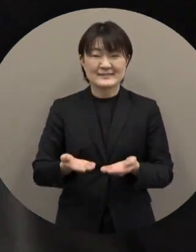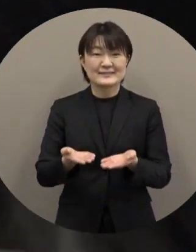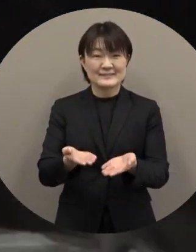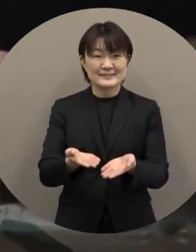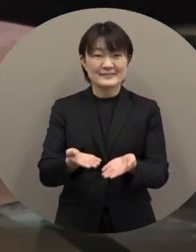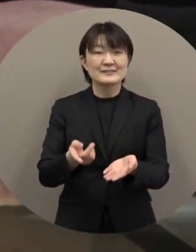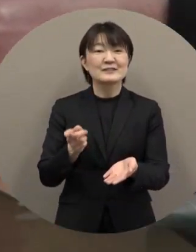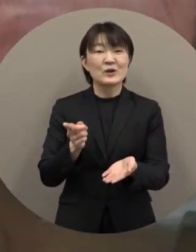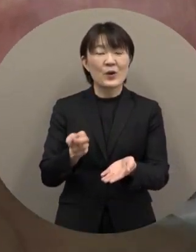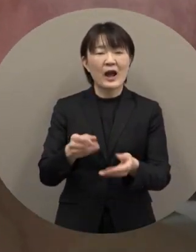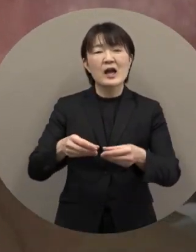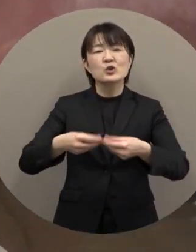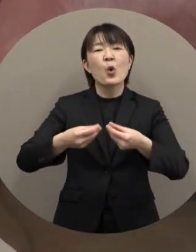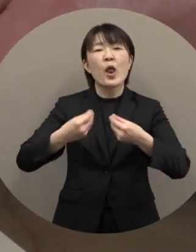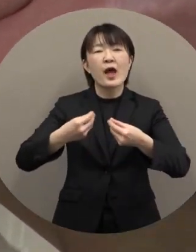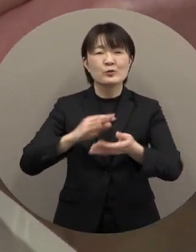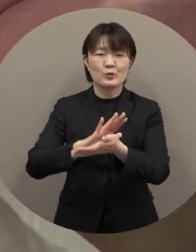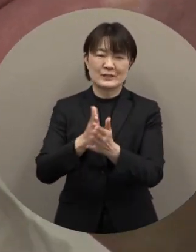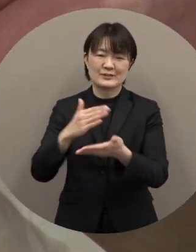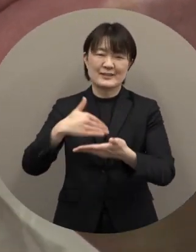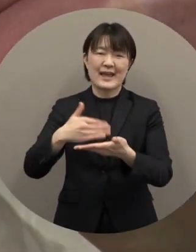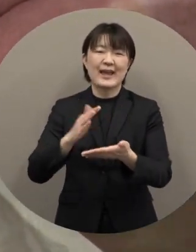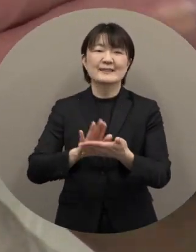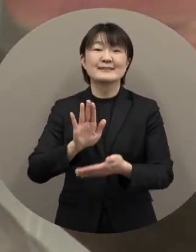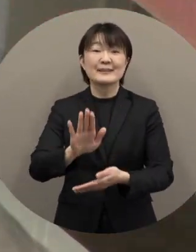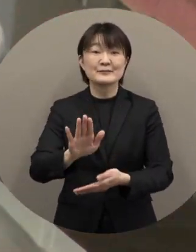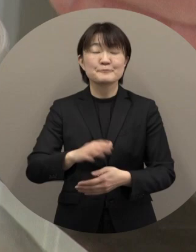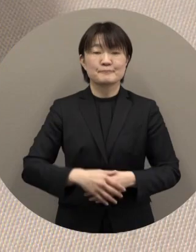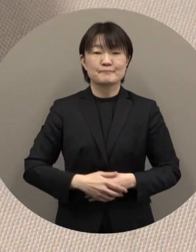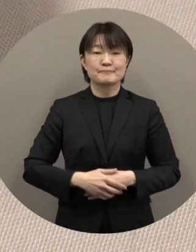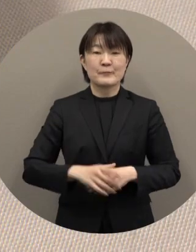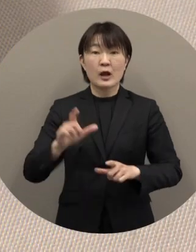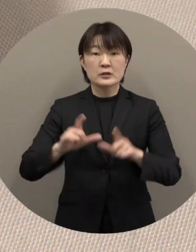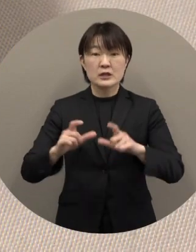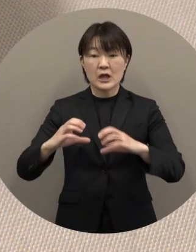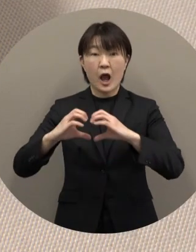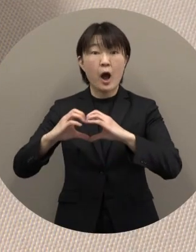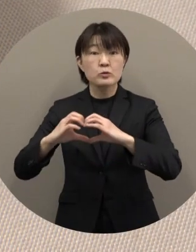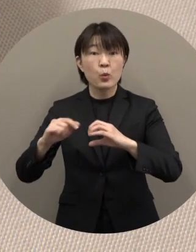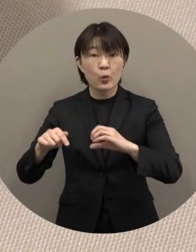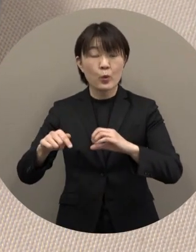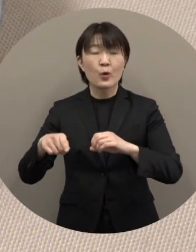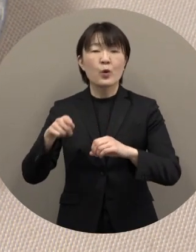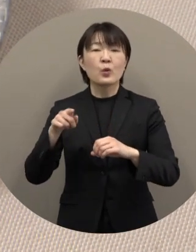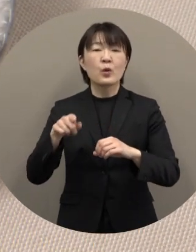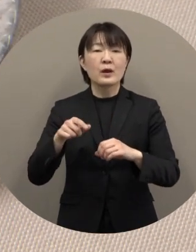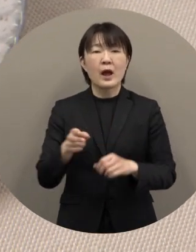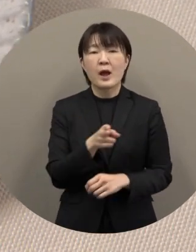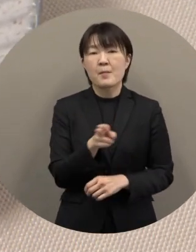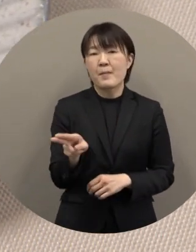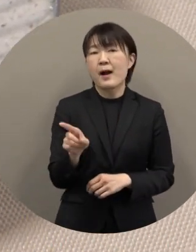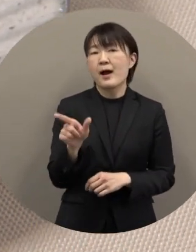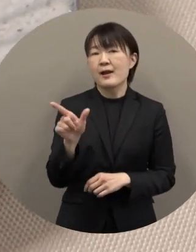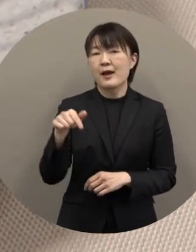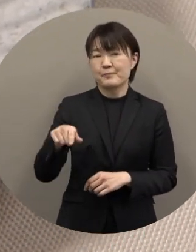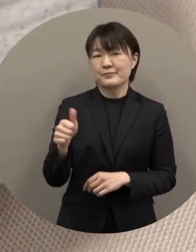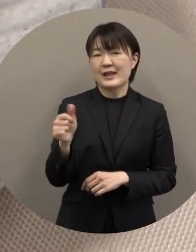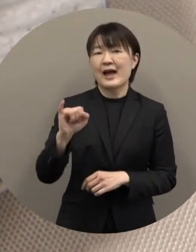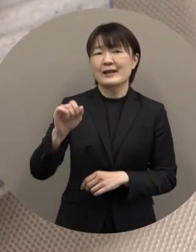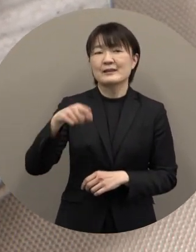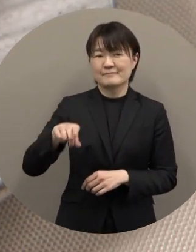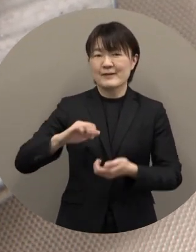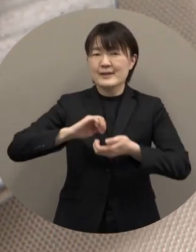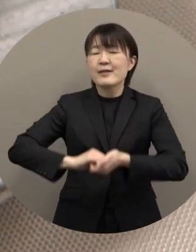チョコレートチーズケーキになります。 ハート。 ハートの形はバレンタイン限定の商品になります